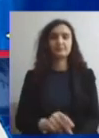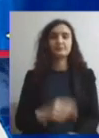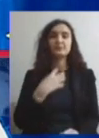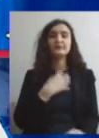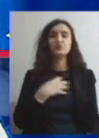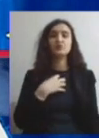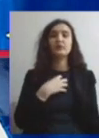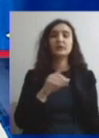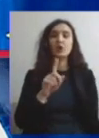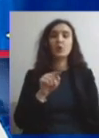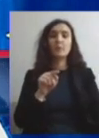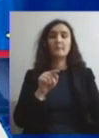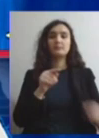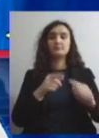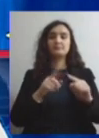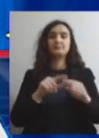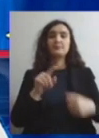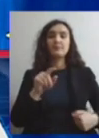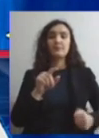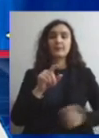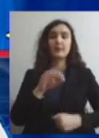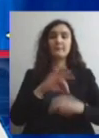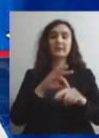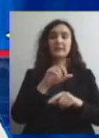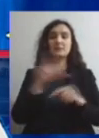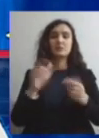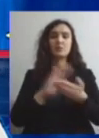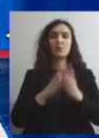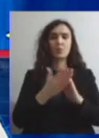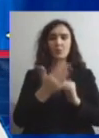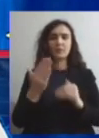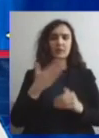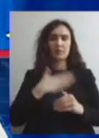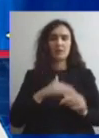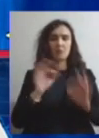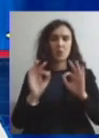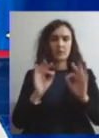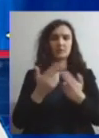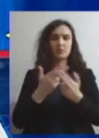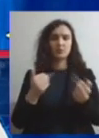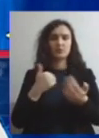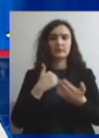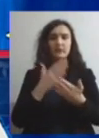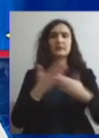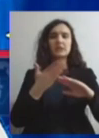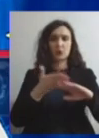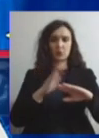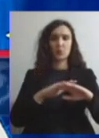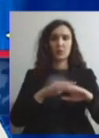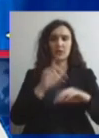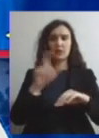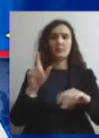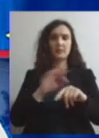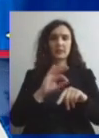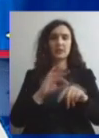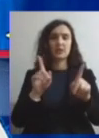რომ ძირითადი პაციენტების მდგომარეობა არის დამაკმაყოფილებელი. რა თქმა უნდა, ჩვენ გვყავს კრიტიკულად მძიმე პაციენტებიც, მაგრამ